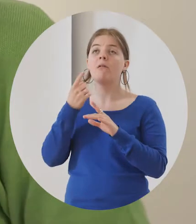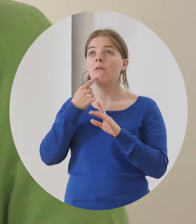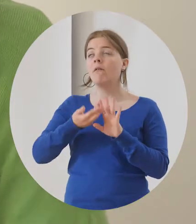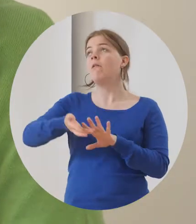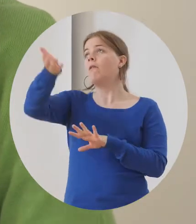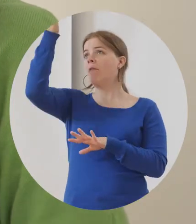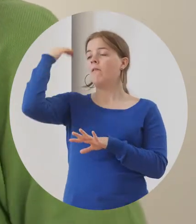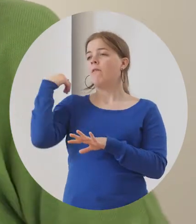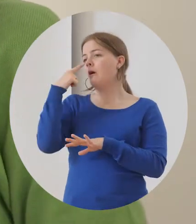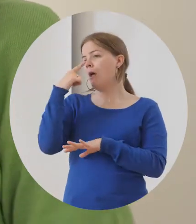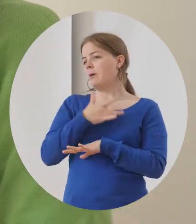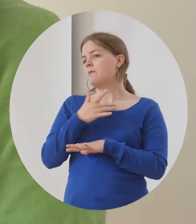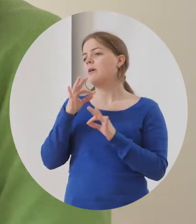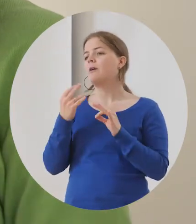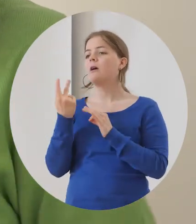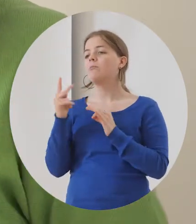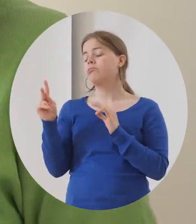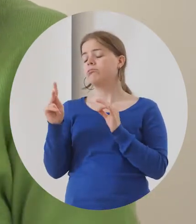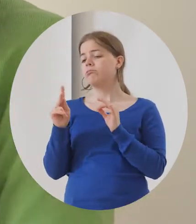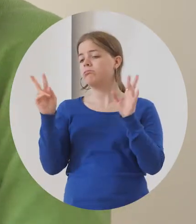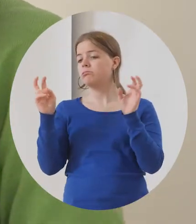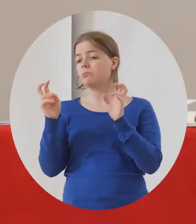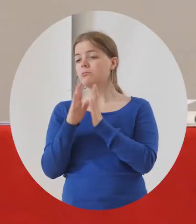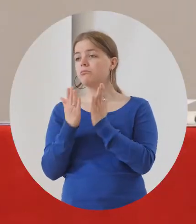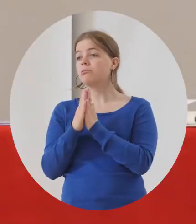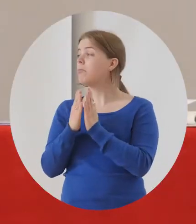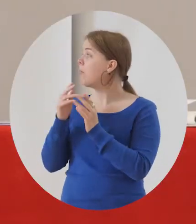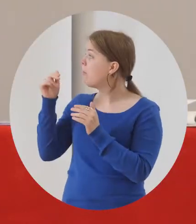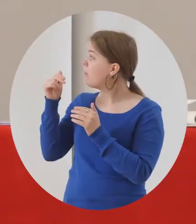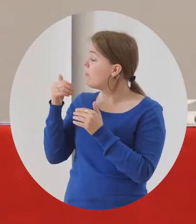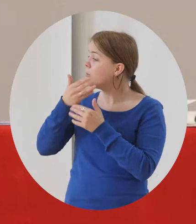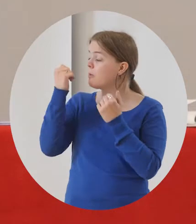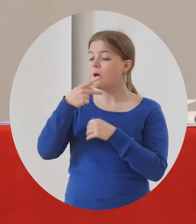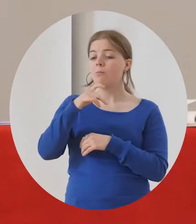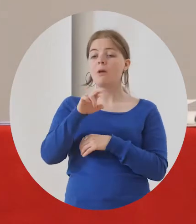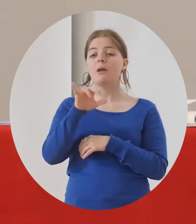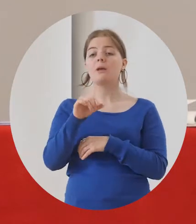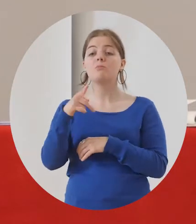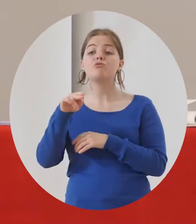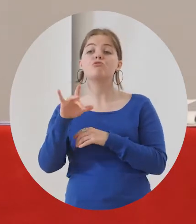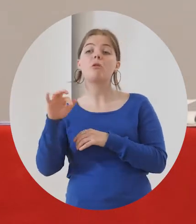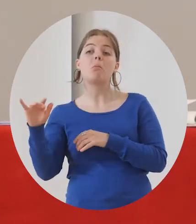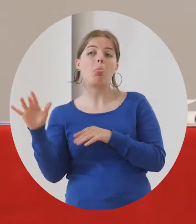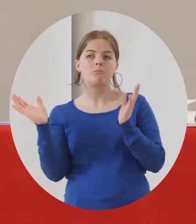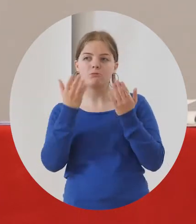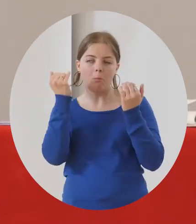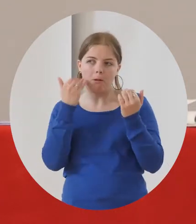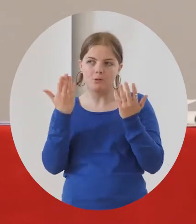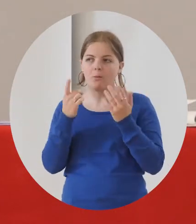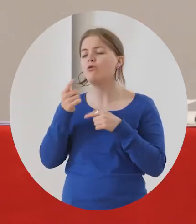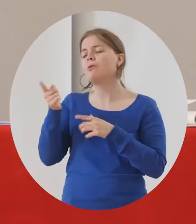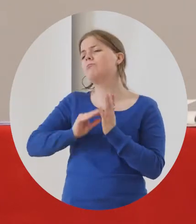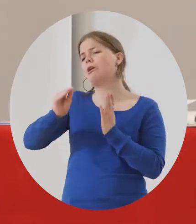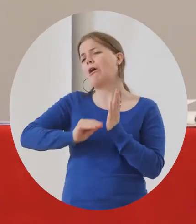dans son Péripuchès. Je ne sais pas ce que c'est, mais vous verrez. Ce sont des écrits qu'il a fait il y a très très longtemps. Et il